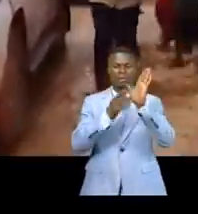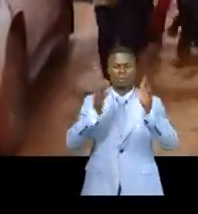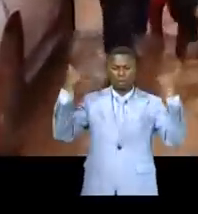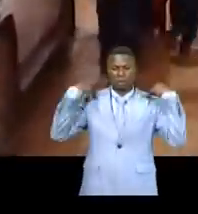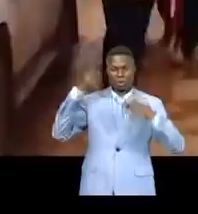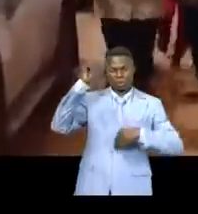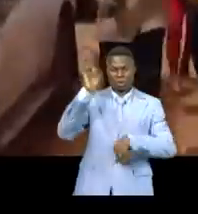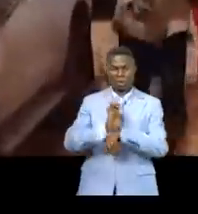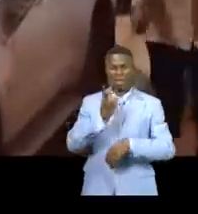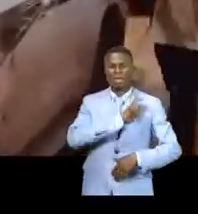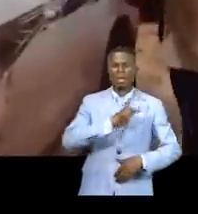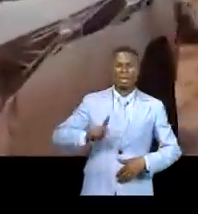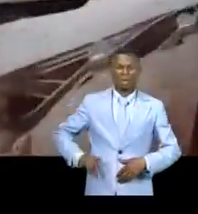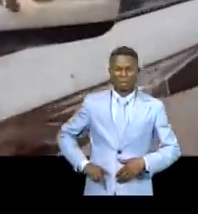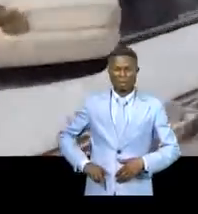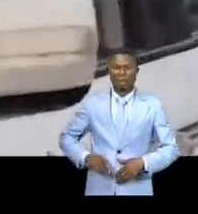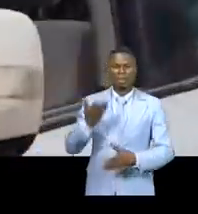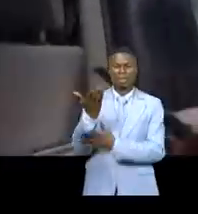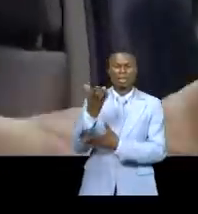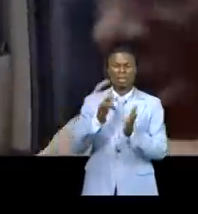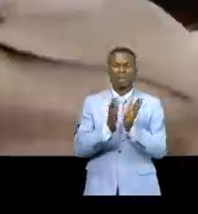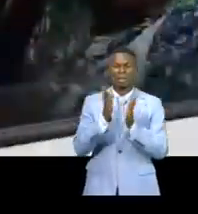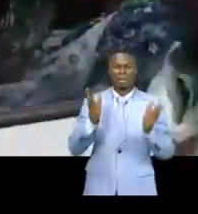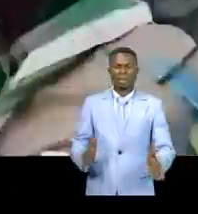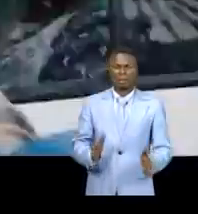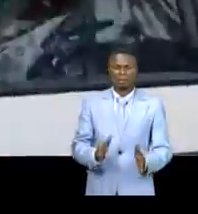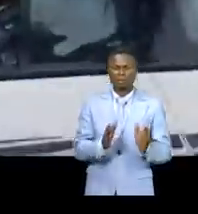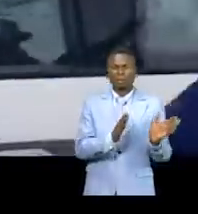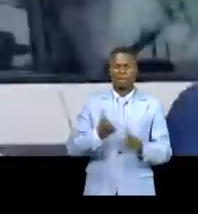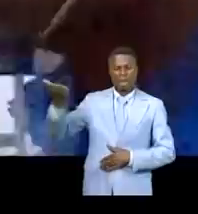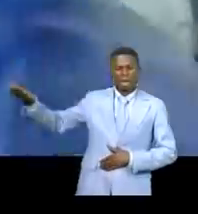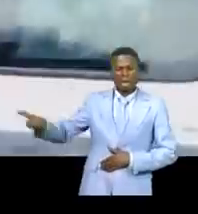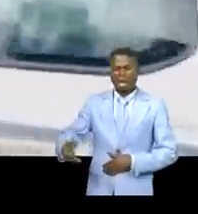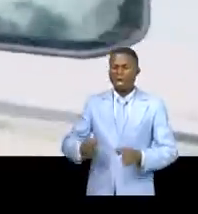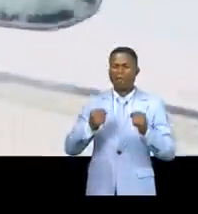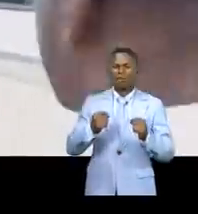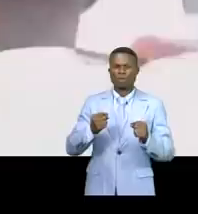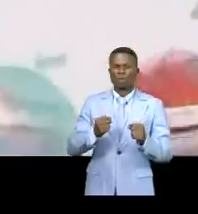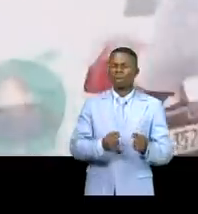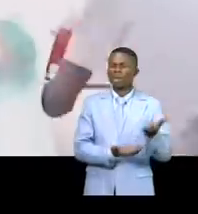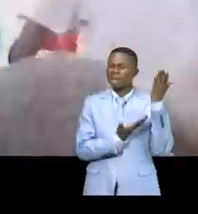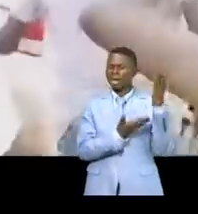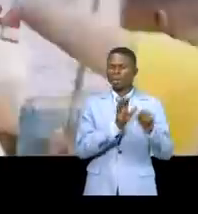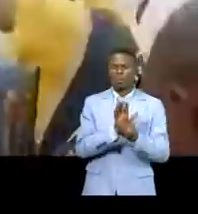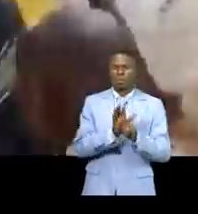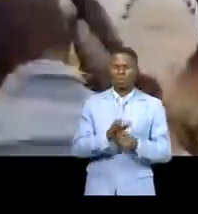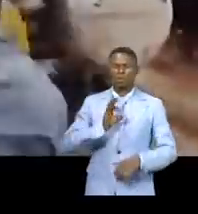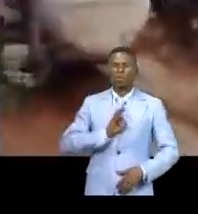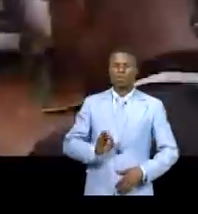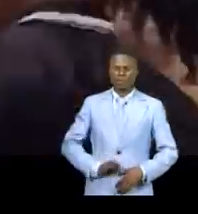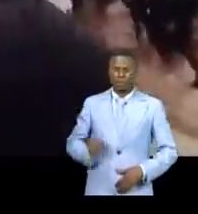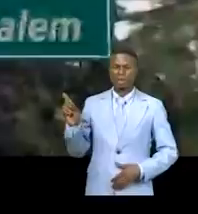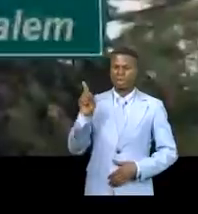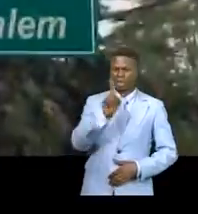de l'église kimbanguiste a demandé aux fidèles de réserver un accueil chaleureux et inconditionnel au chef de l'État